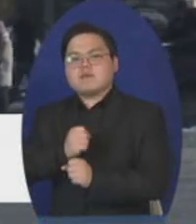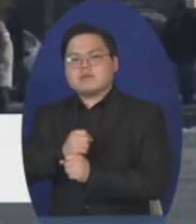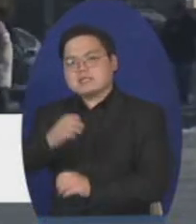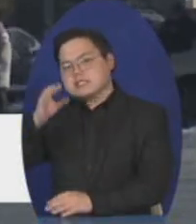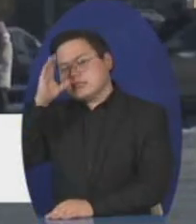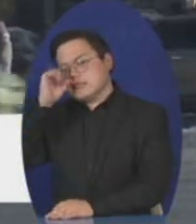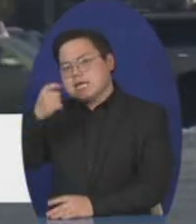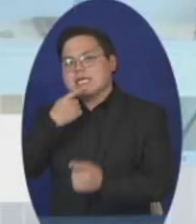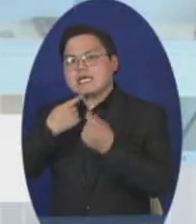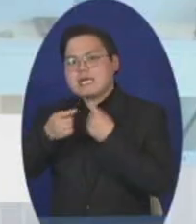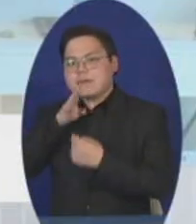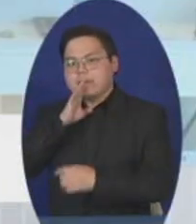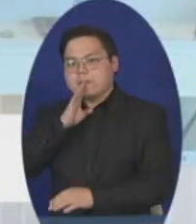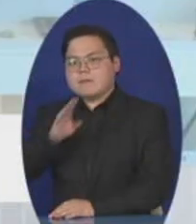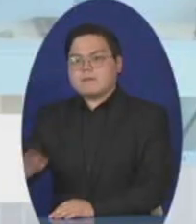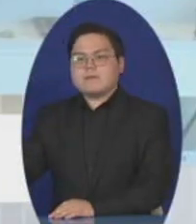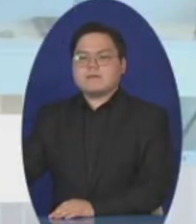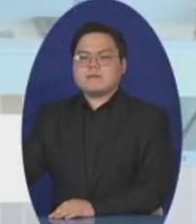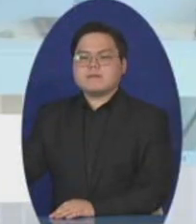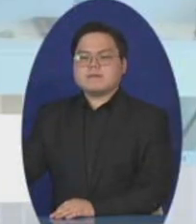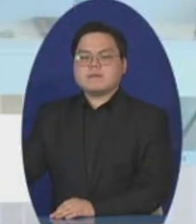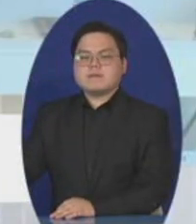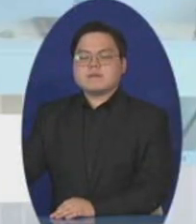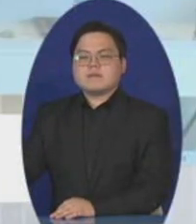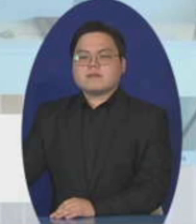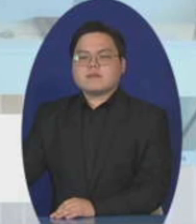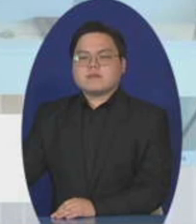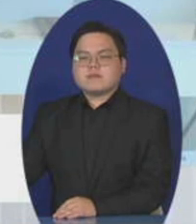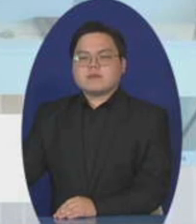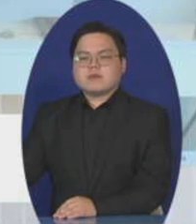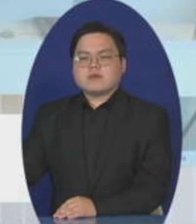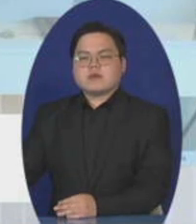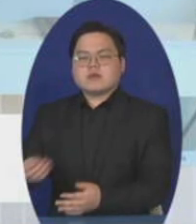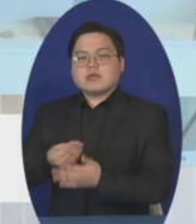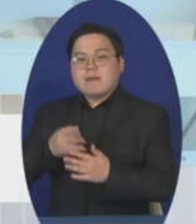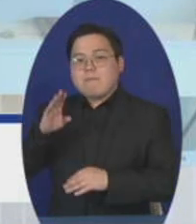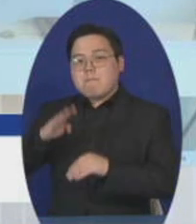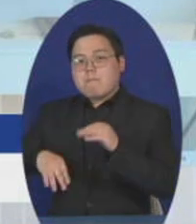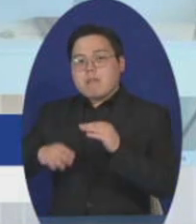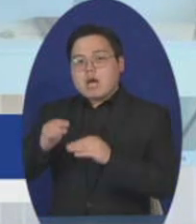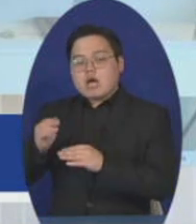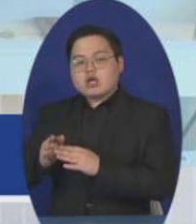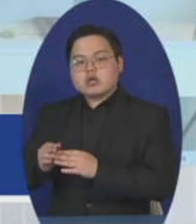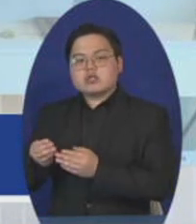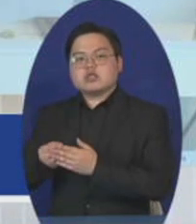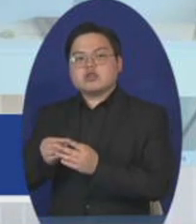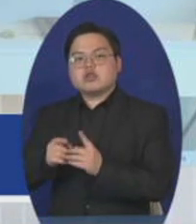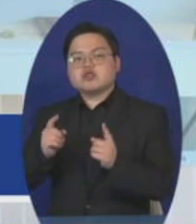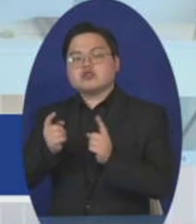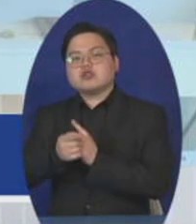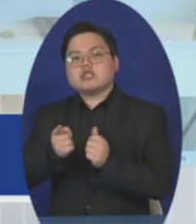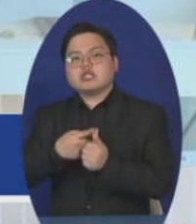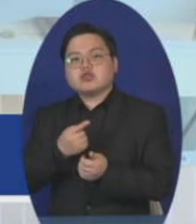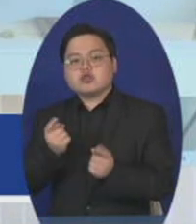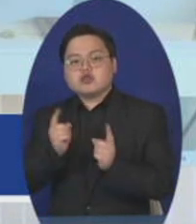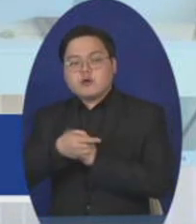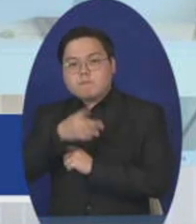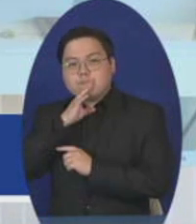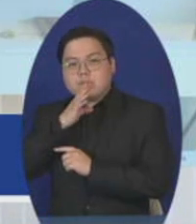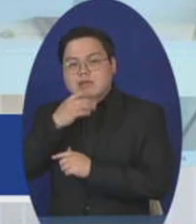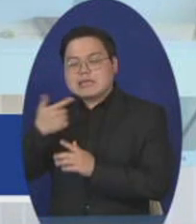байна. Баярх шилжүүлэгтэр бол ер нь эрсдэлт одоо төсөв дээр энэ татвар төлөгчдийн мөнгөн дээр л эрсдэл нэрч